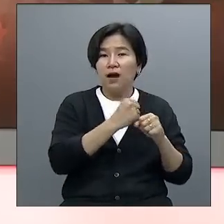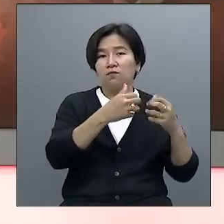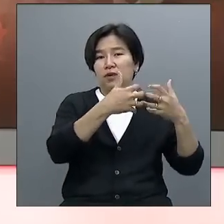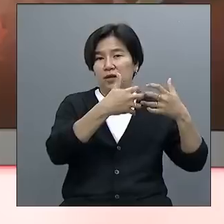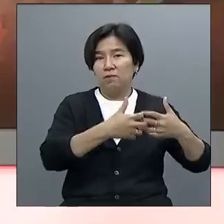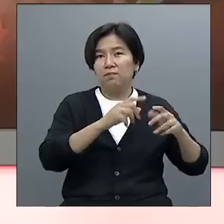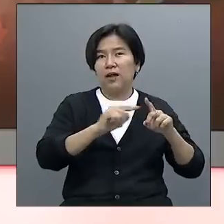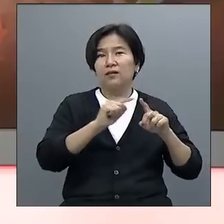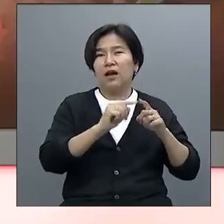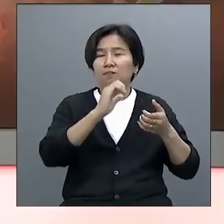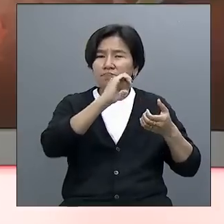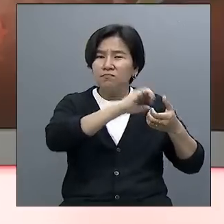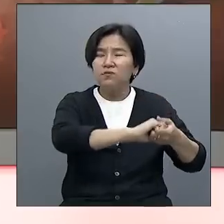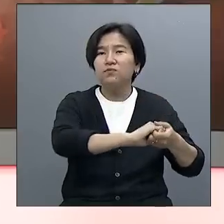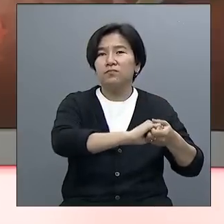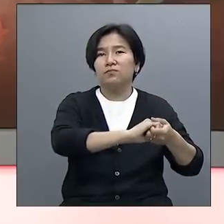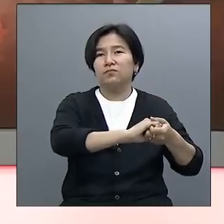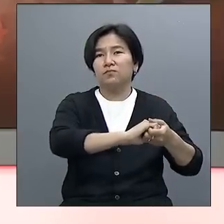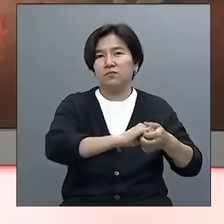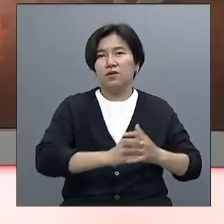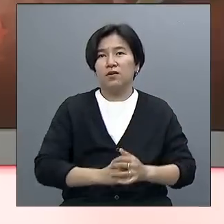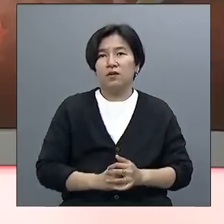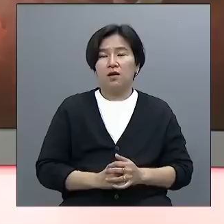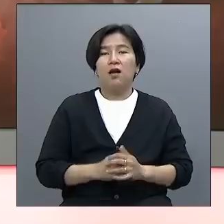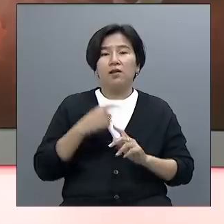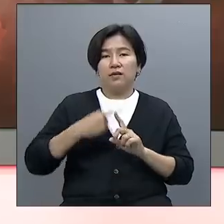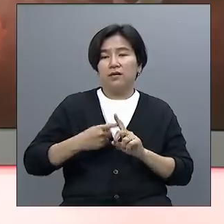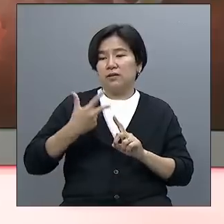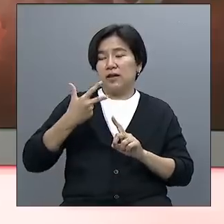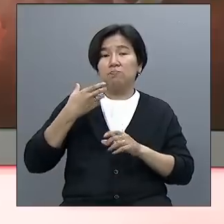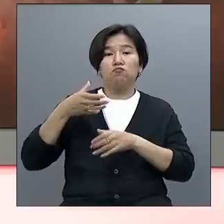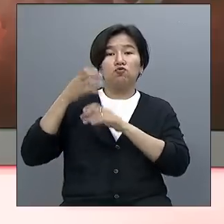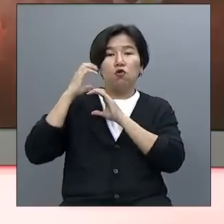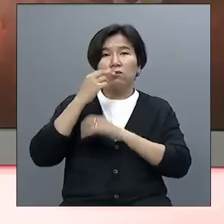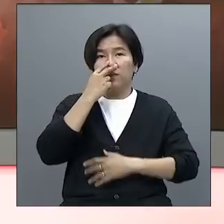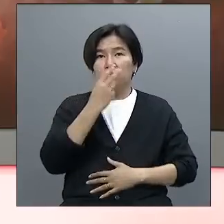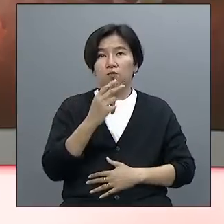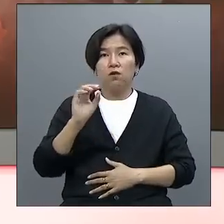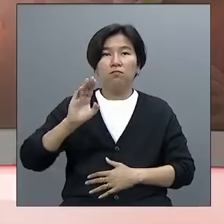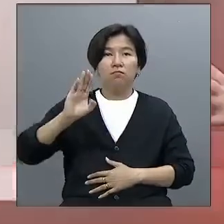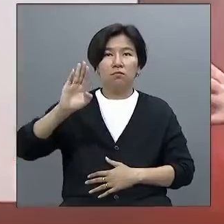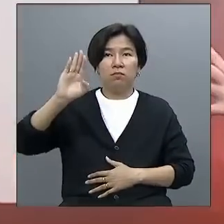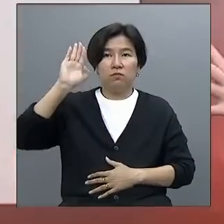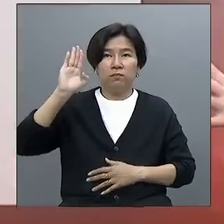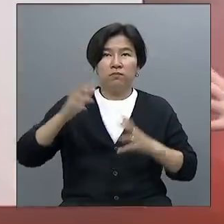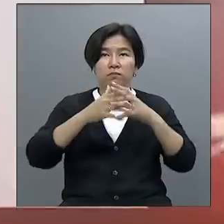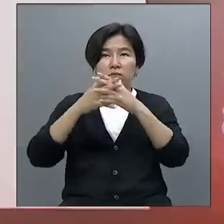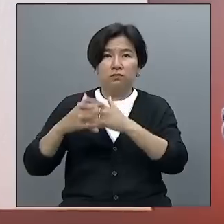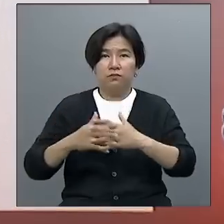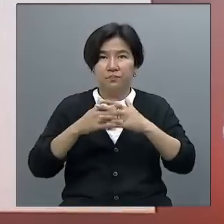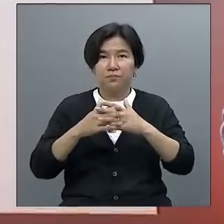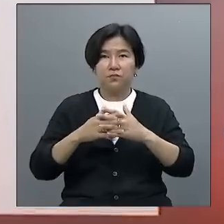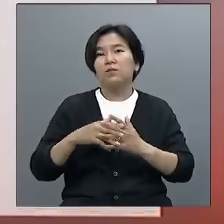รอยร้าวมาตั้งแต่ในอดีตค่ะโดยถ้าเรานับย้อนไปไม่ถึง 3เดือนคุณผู้ชมนักธุรกิจบริษัทสัญชาติอเมริกันนะคะแล้วก็